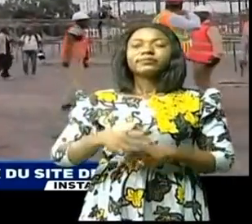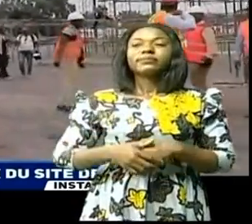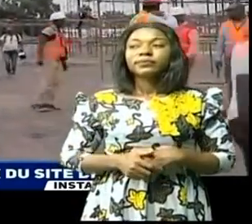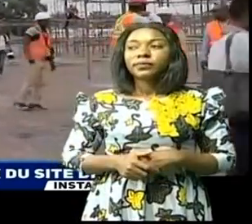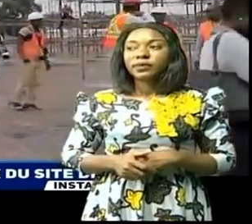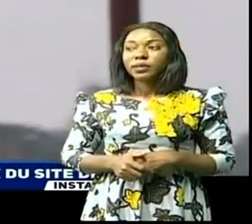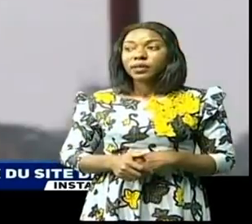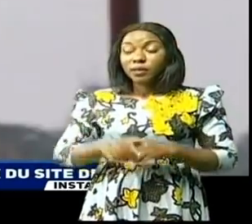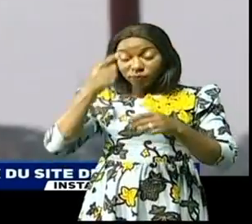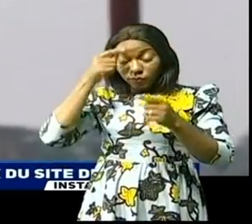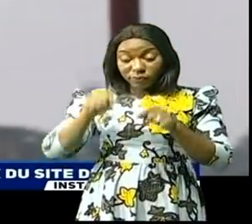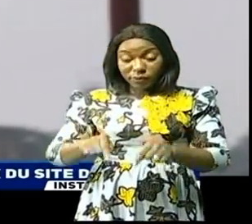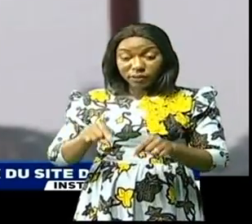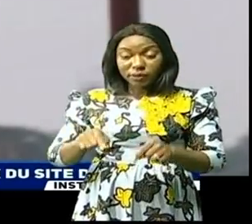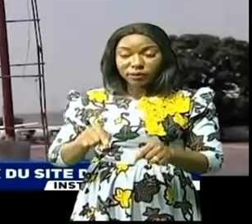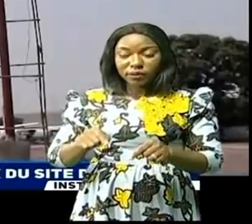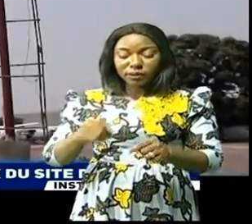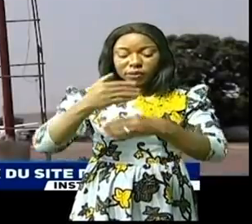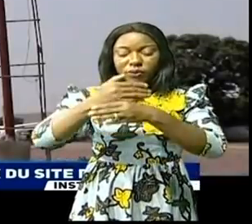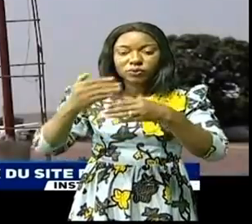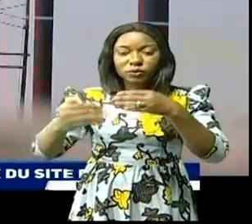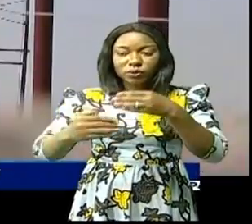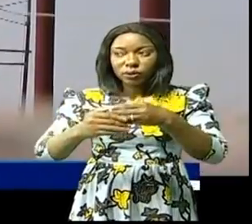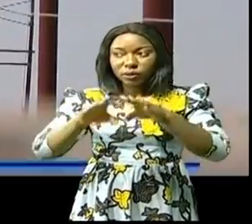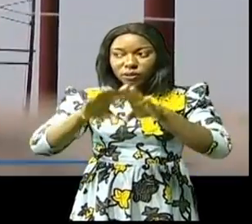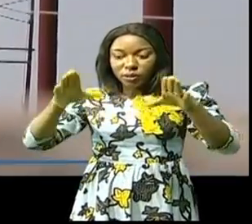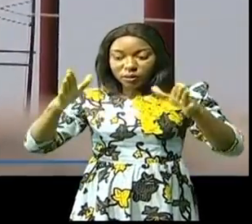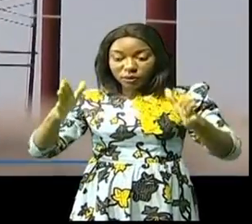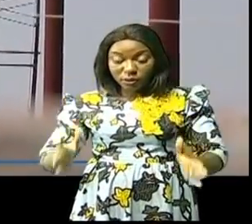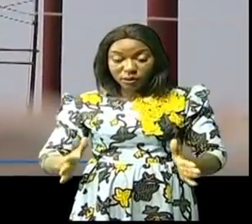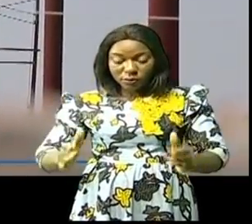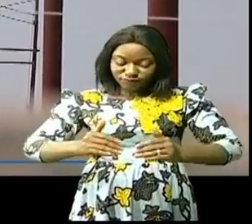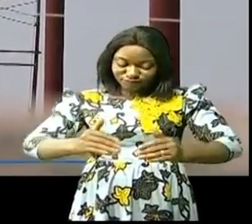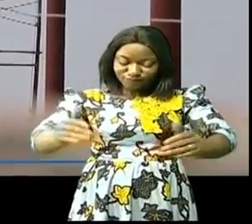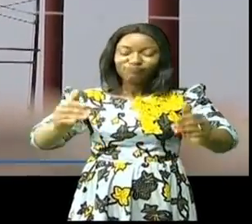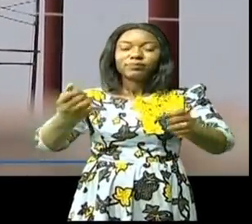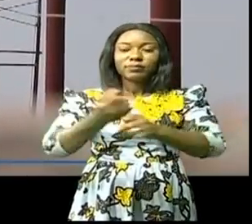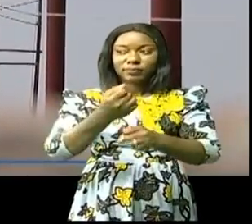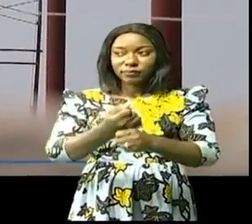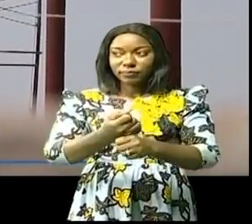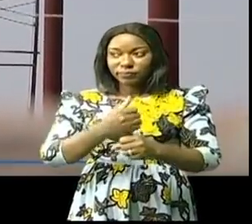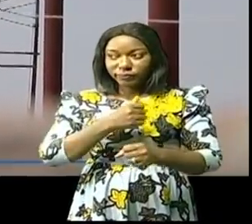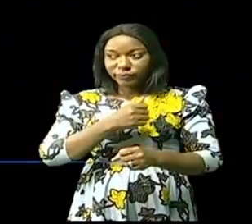Pour le moment, la construction du podium papal poursuit son chemin.